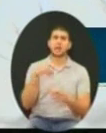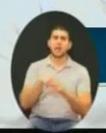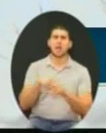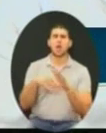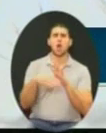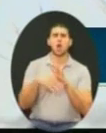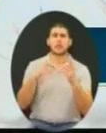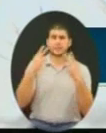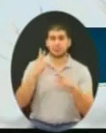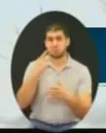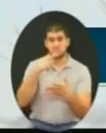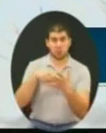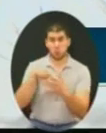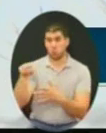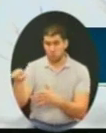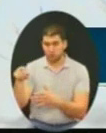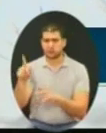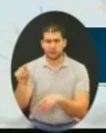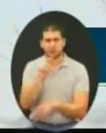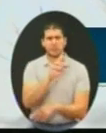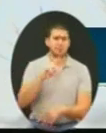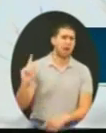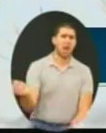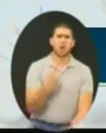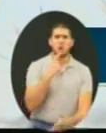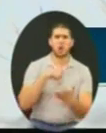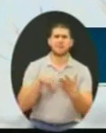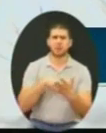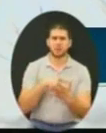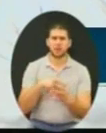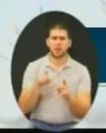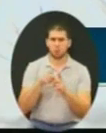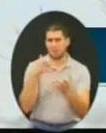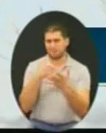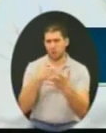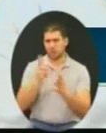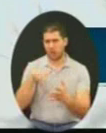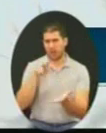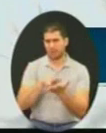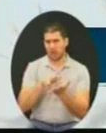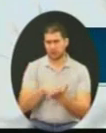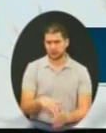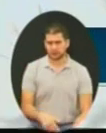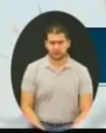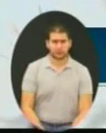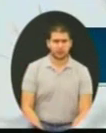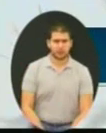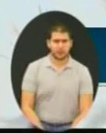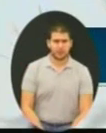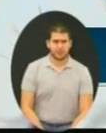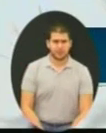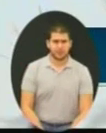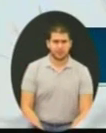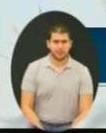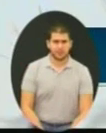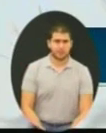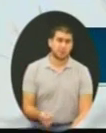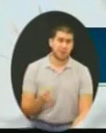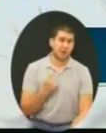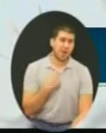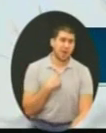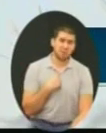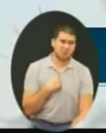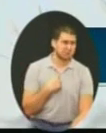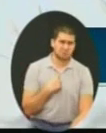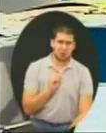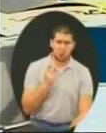מחוק ההסדרים. אז אם מבטלים את זה, שיבטלו גם את השאר. זאת אומרת, בביקורת על בגץ הוא אומר את זה. אני לא... אני